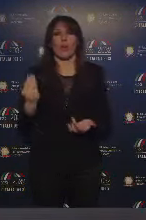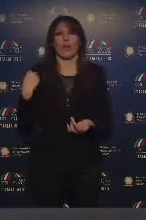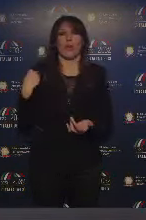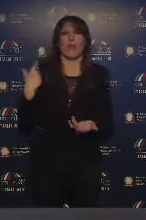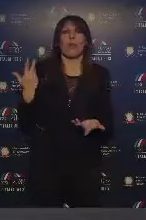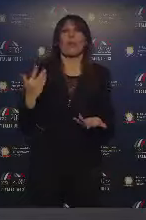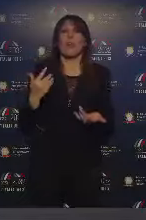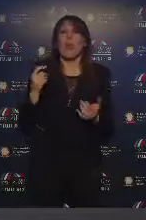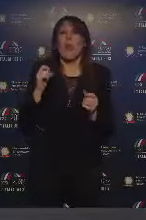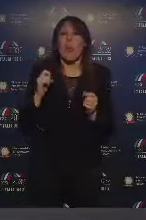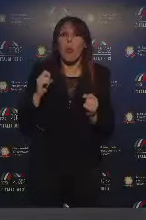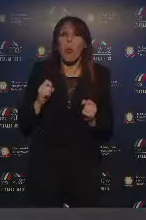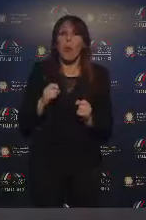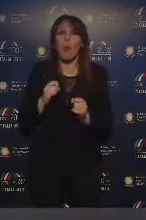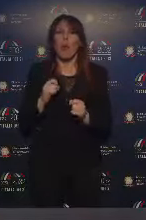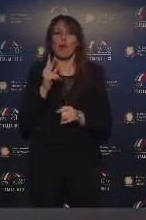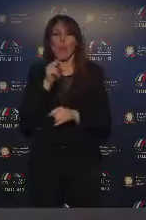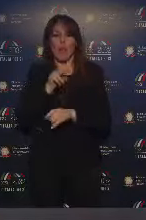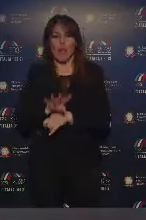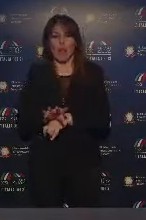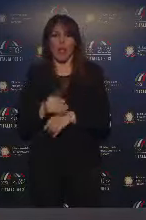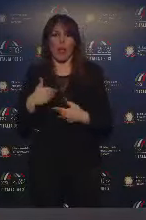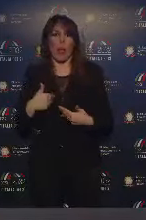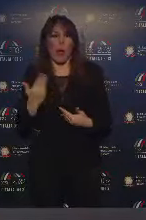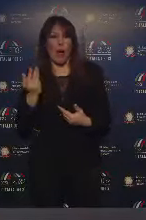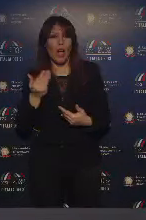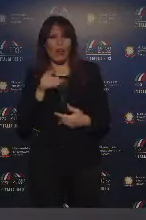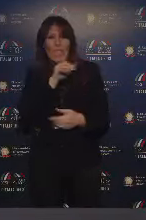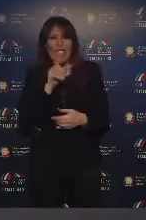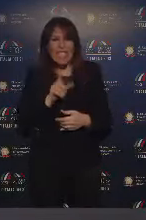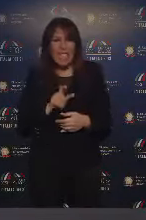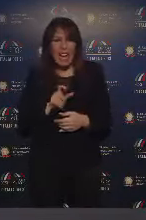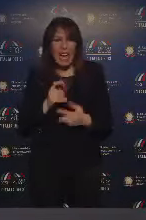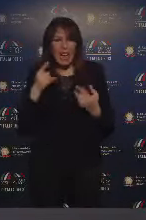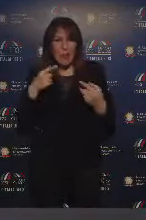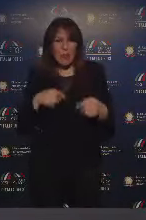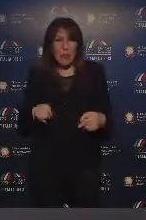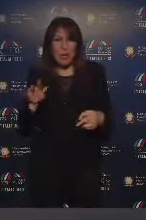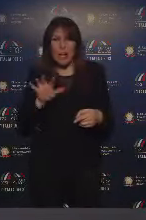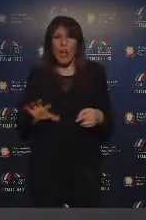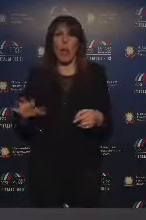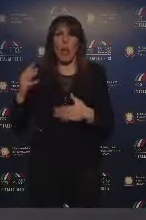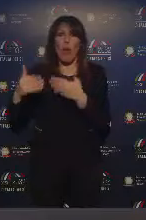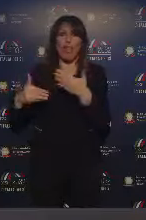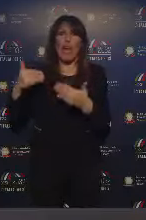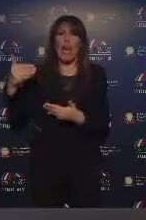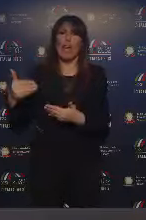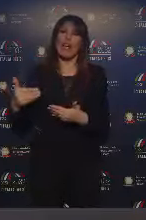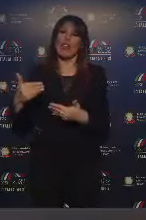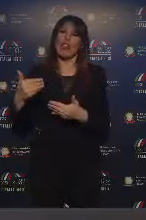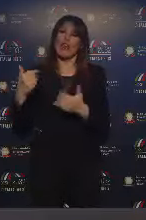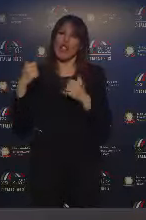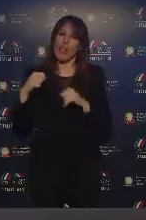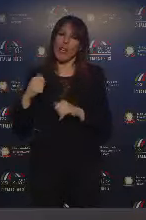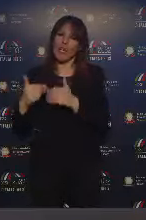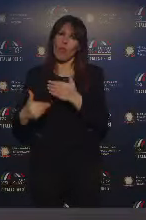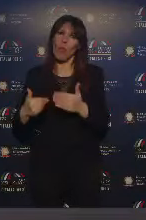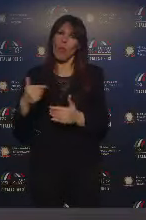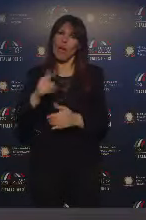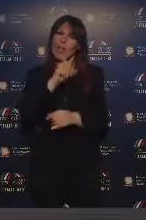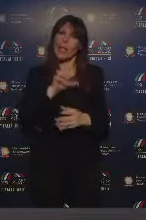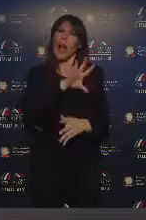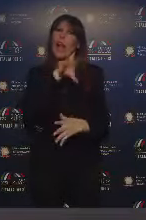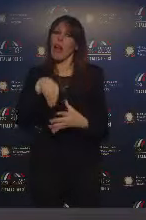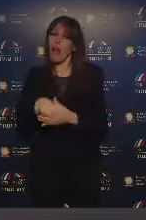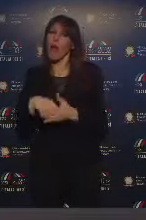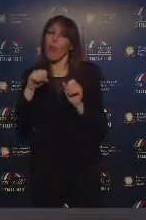sia il caso nell'anno 2024 di riportare l'Italia nel contesto dei paesi moderni civili sviluppati Anche perché l'energia nucleare Secondo i dati